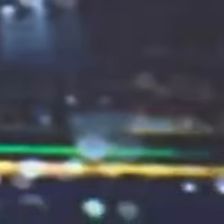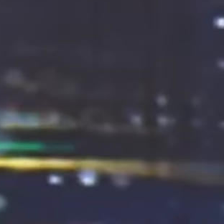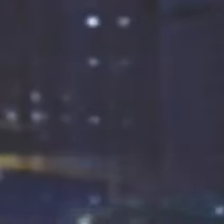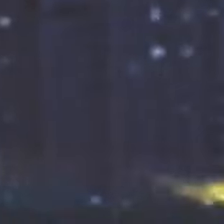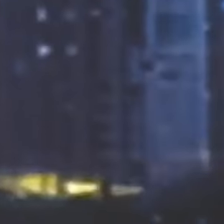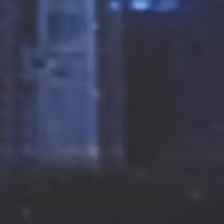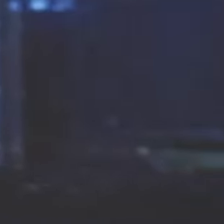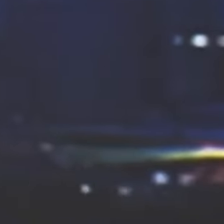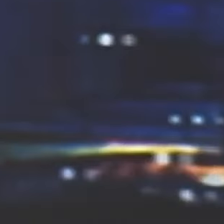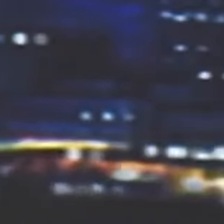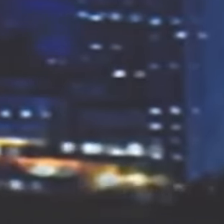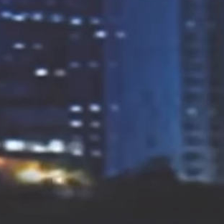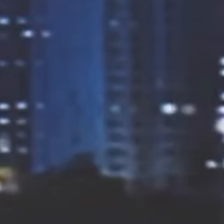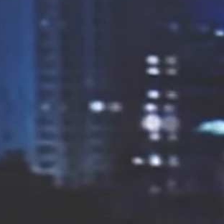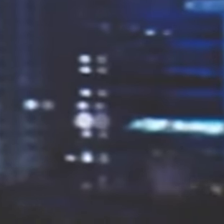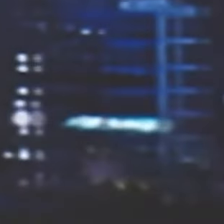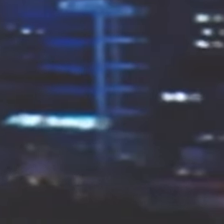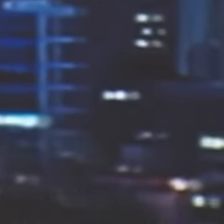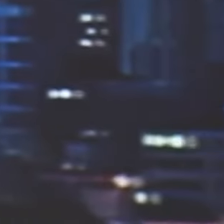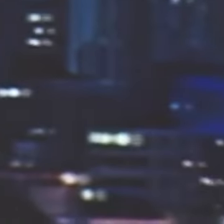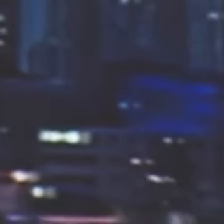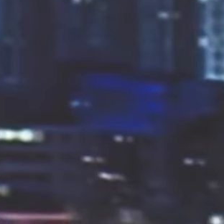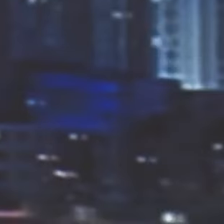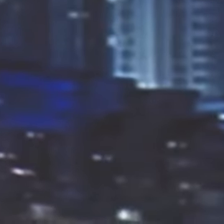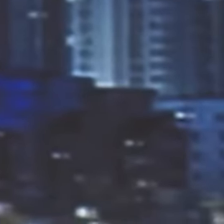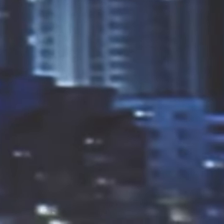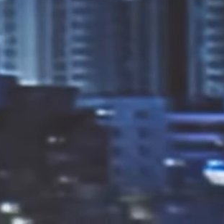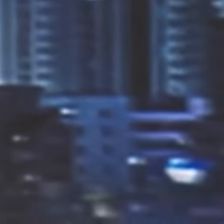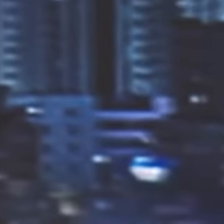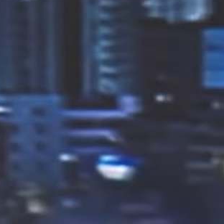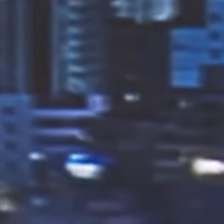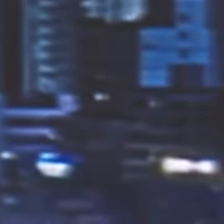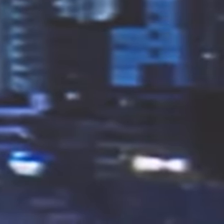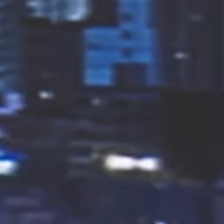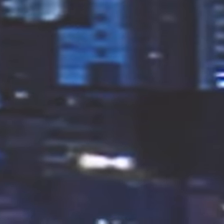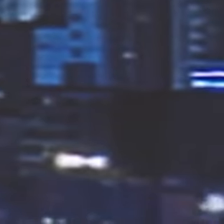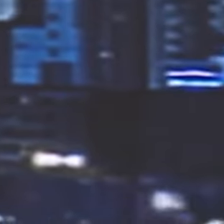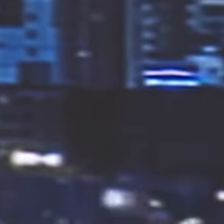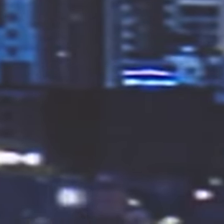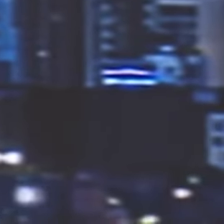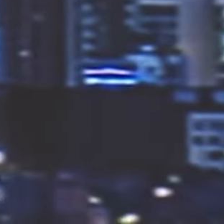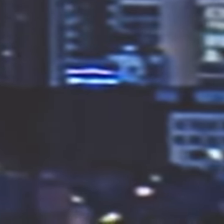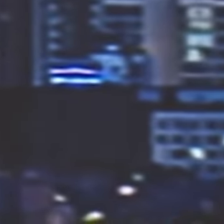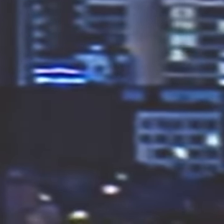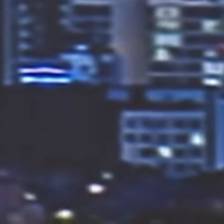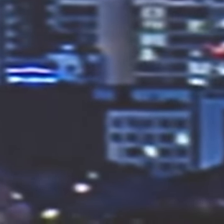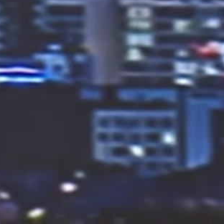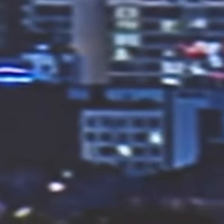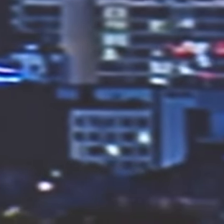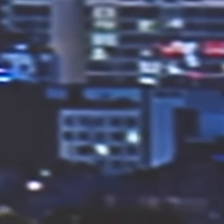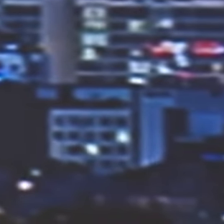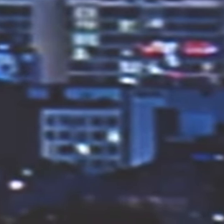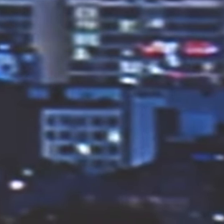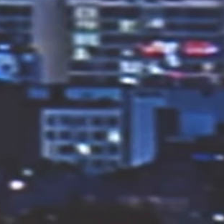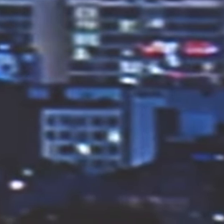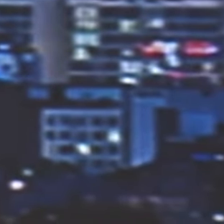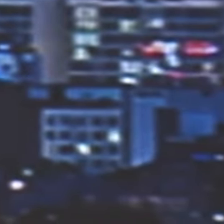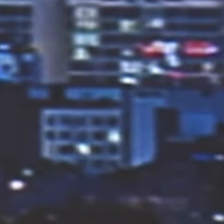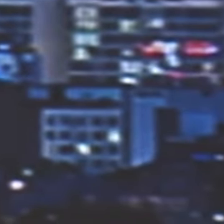수입입니다 jtbc 뉴스를 시청해주신 여러분 고맙습니다 저희는 저녁 6시 50분 뉴스룸에서 뵙겠습니다